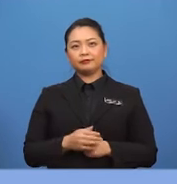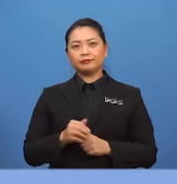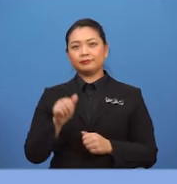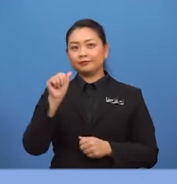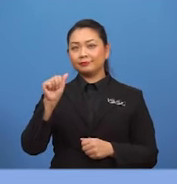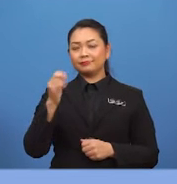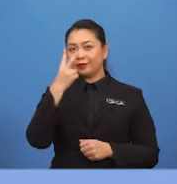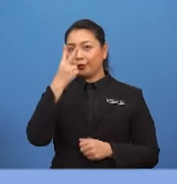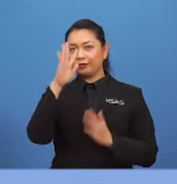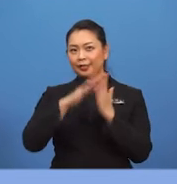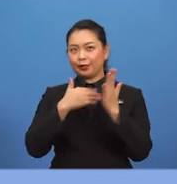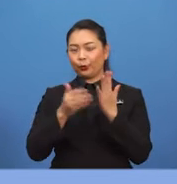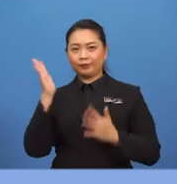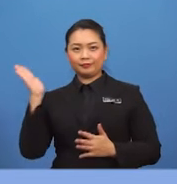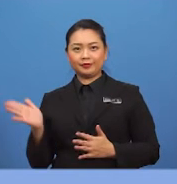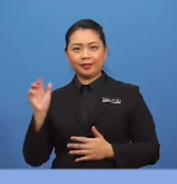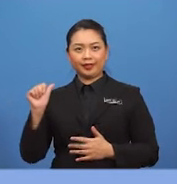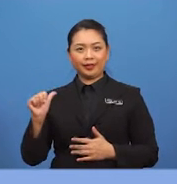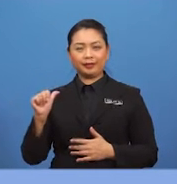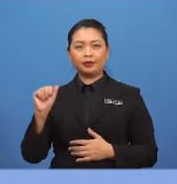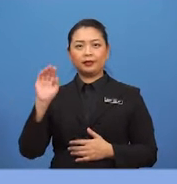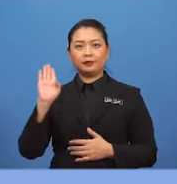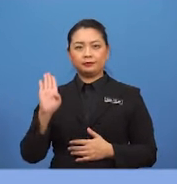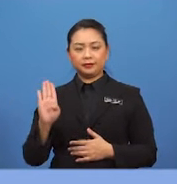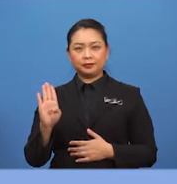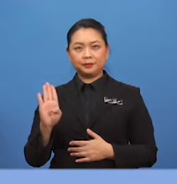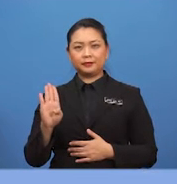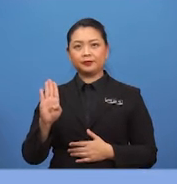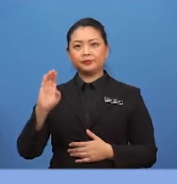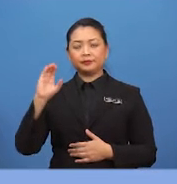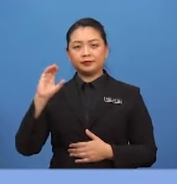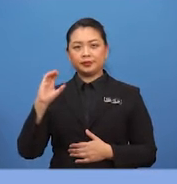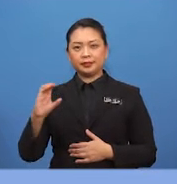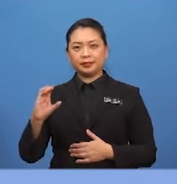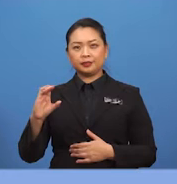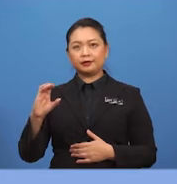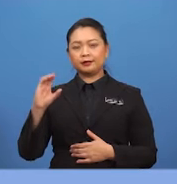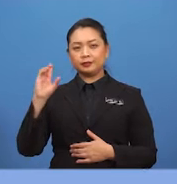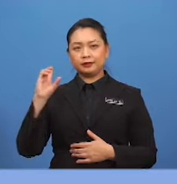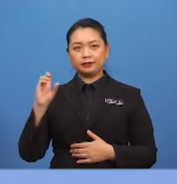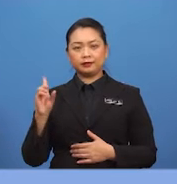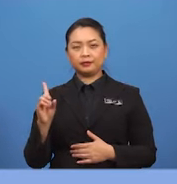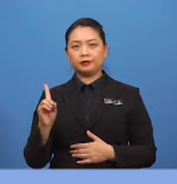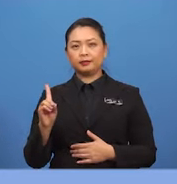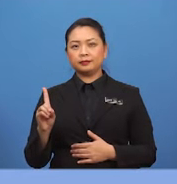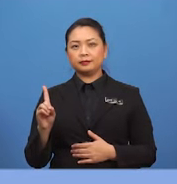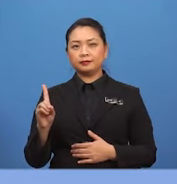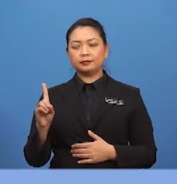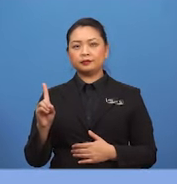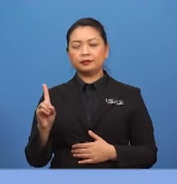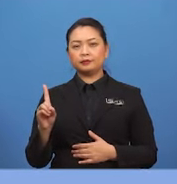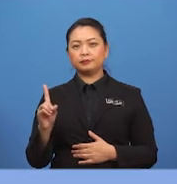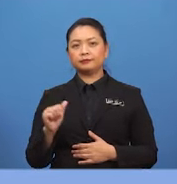Getah sintetik, B. Polietena, C. Polistirena dan